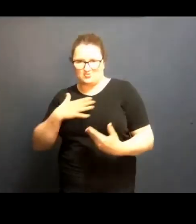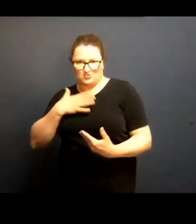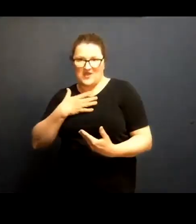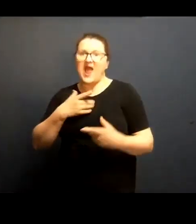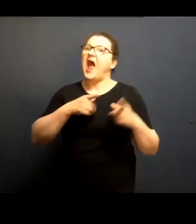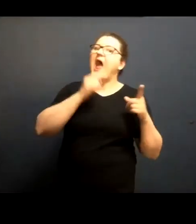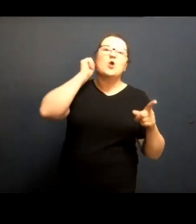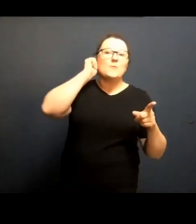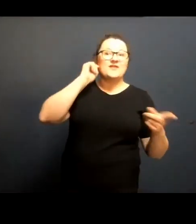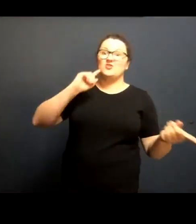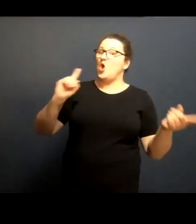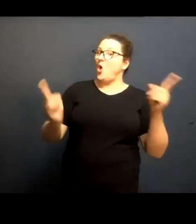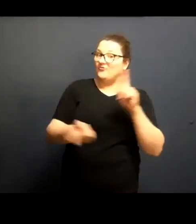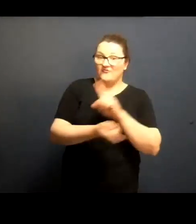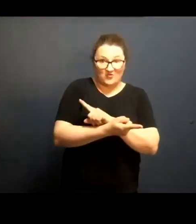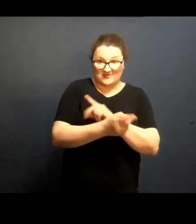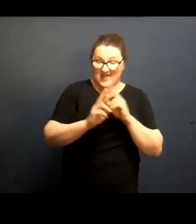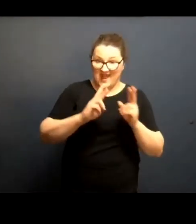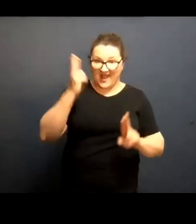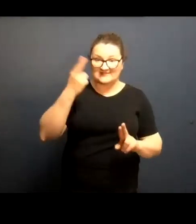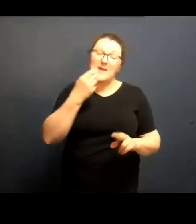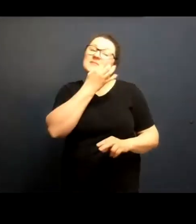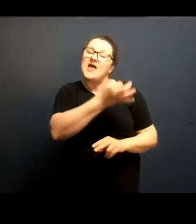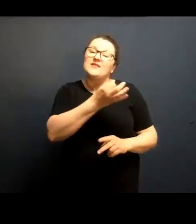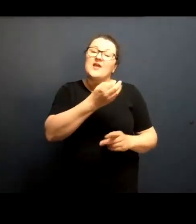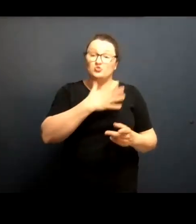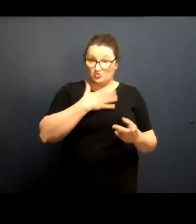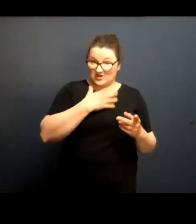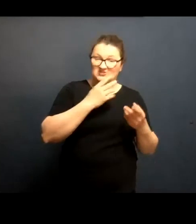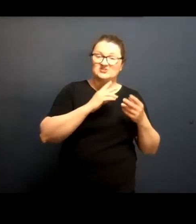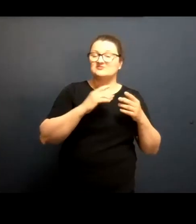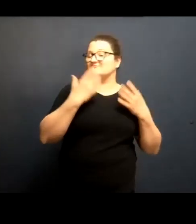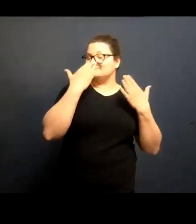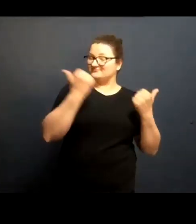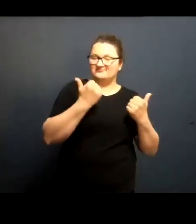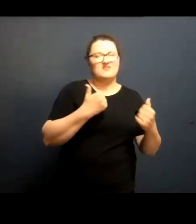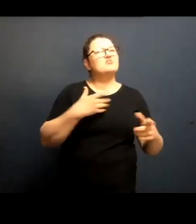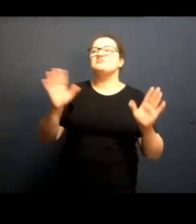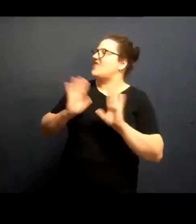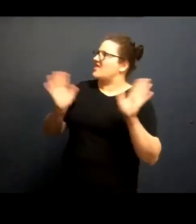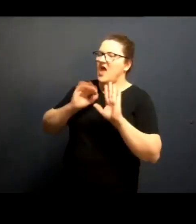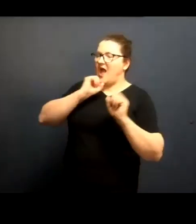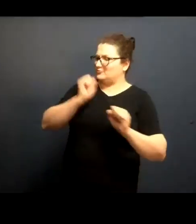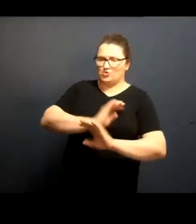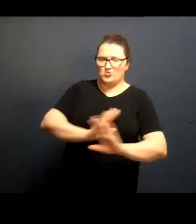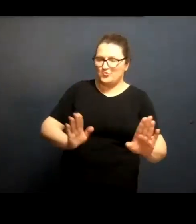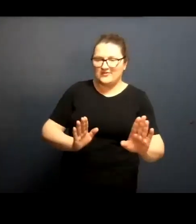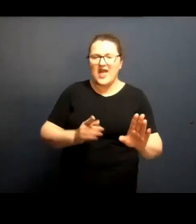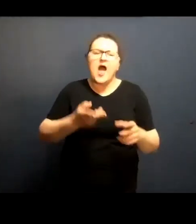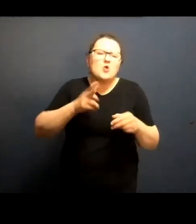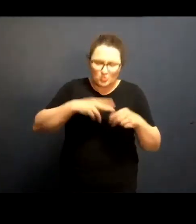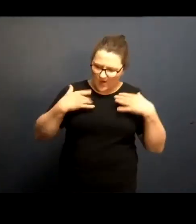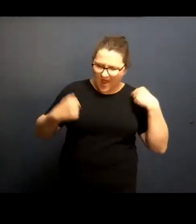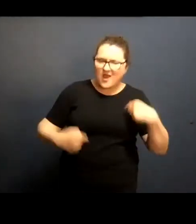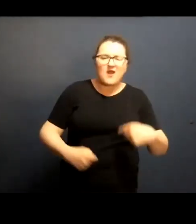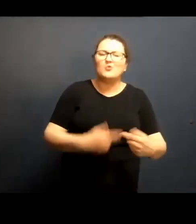zupełnie odwrotna reakcja. Czy uważasz się za atrakcyjną? Nie skąd, że absolutnie. Które części ciała lubisz? No tutaj już